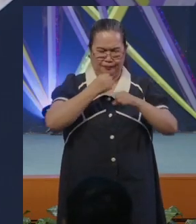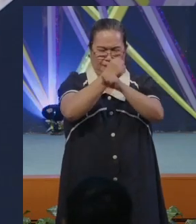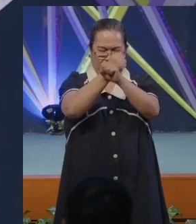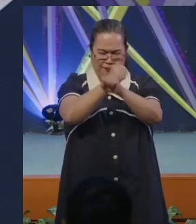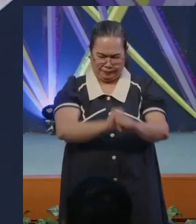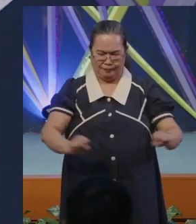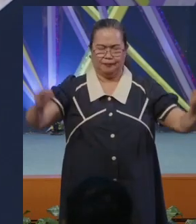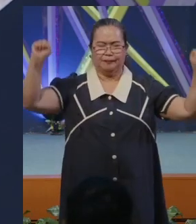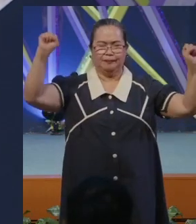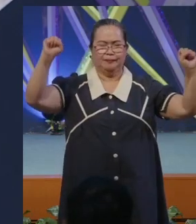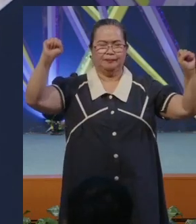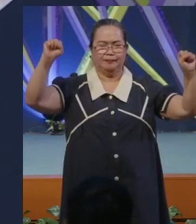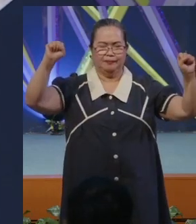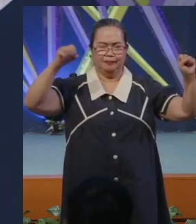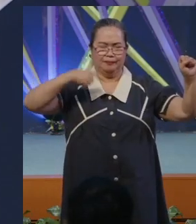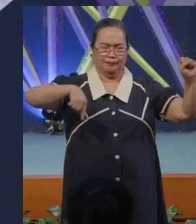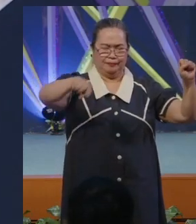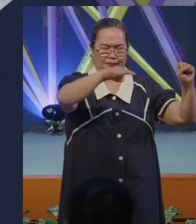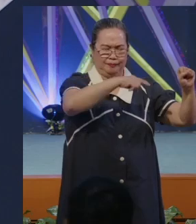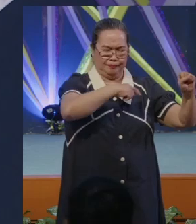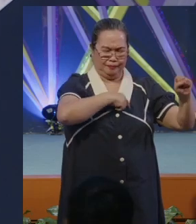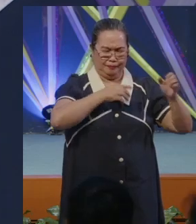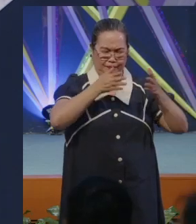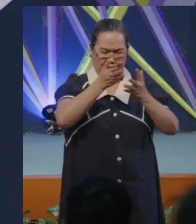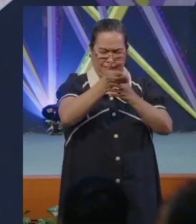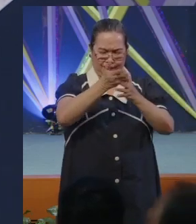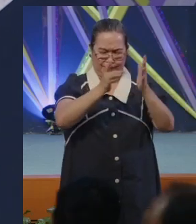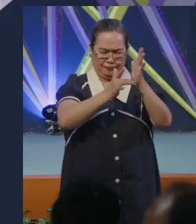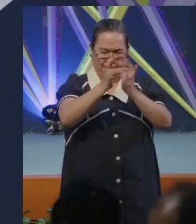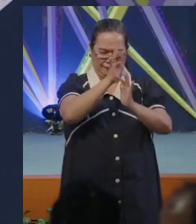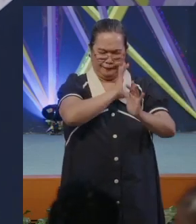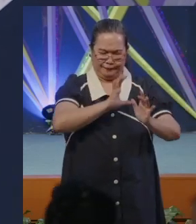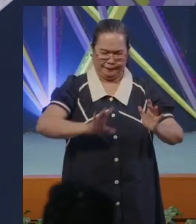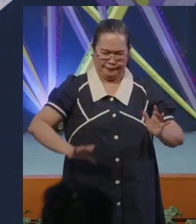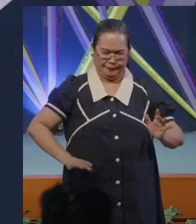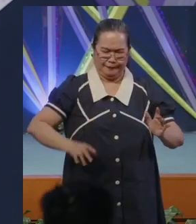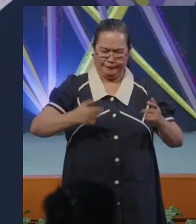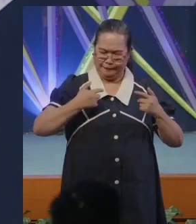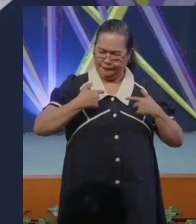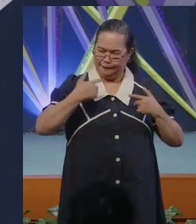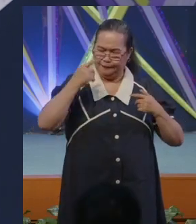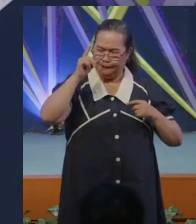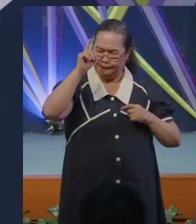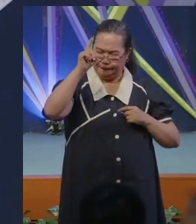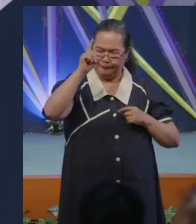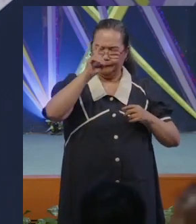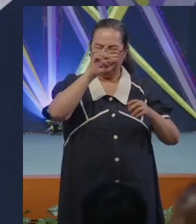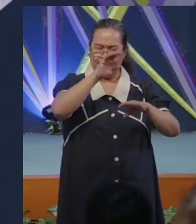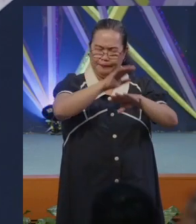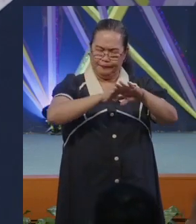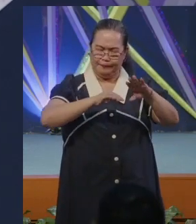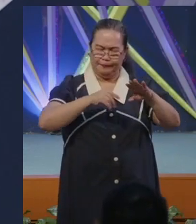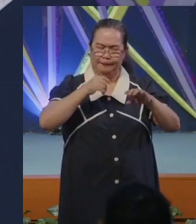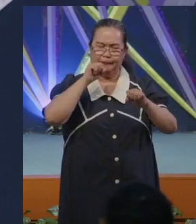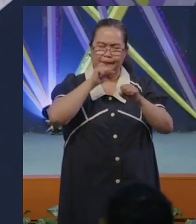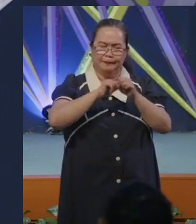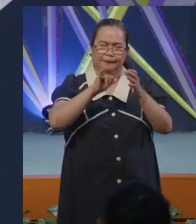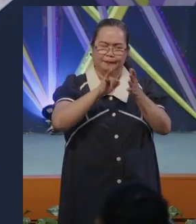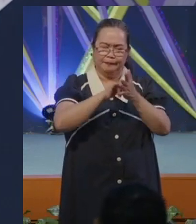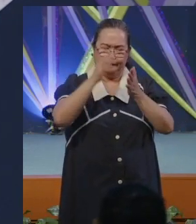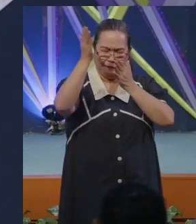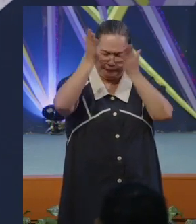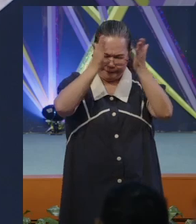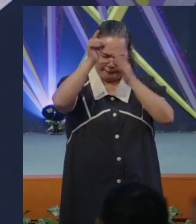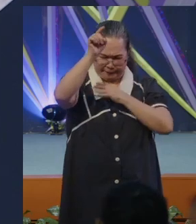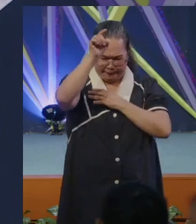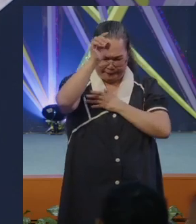na amin sa pamamagitan ni Kristo Jesus. Meron kayong tinatawag, Panginoon, upang maglingkod